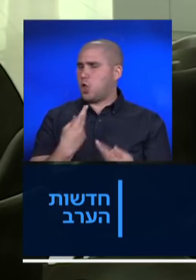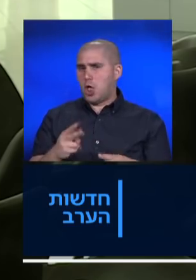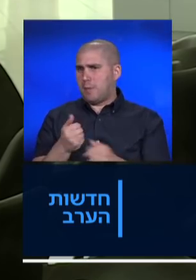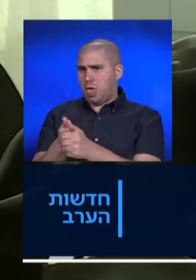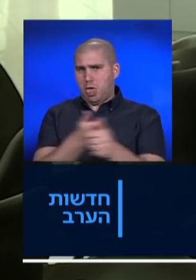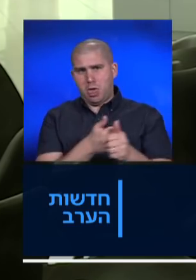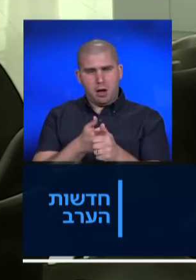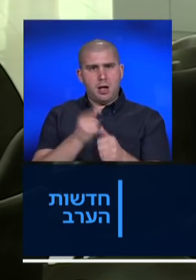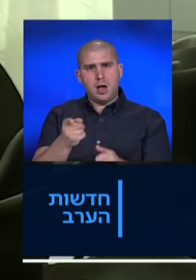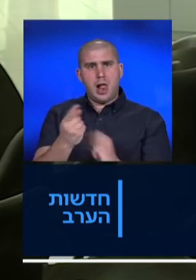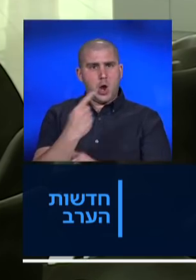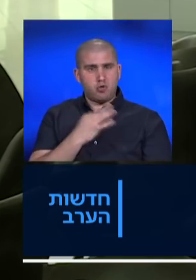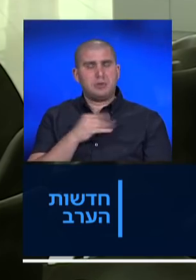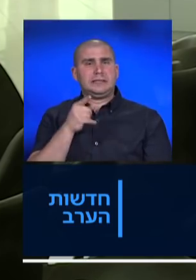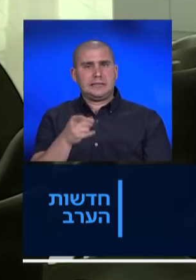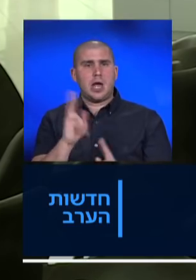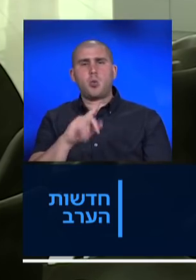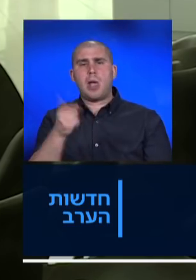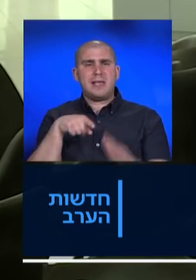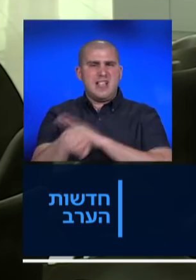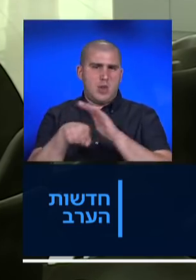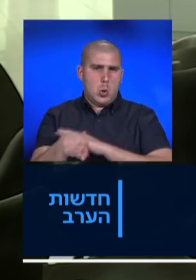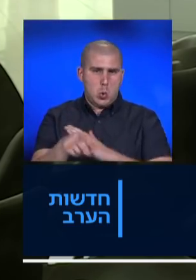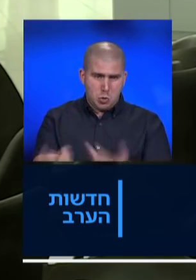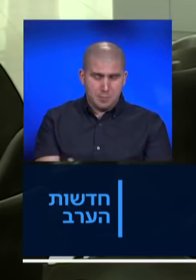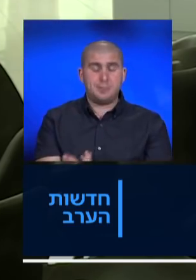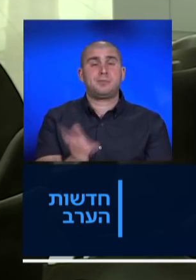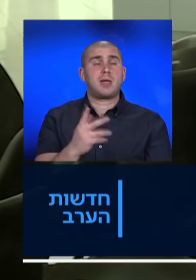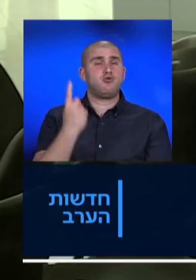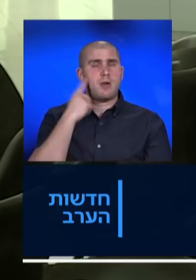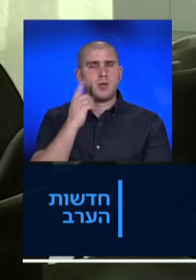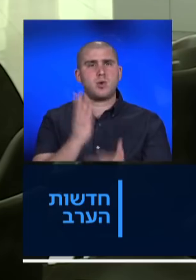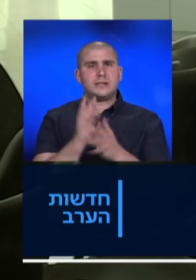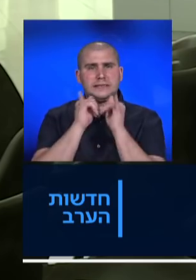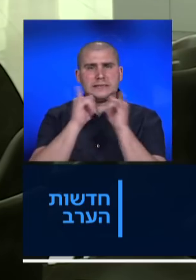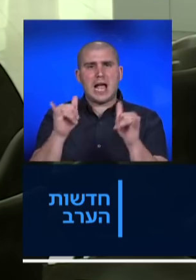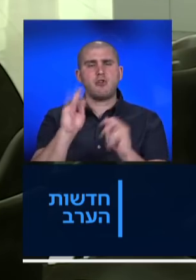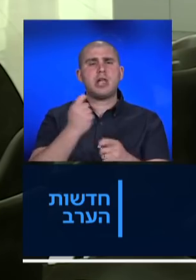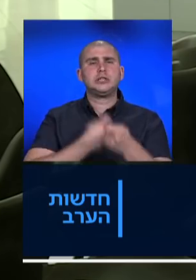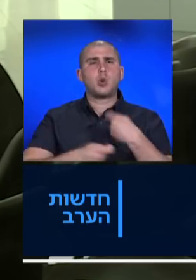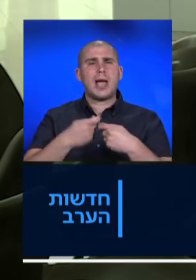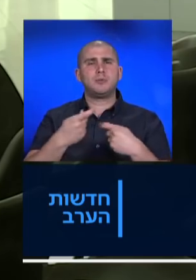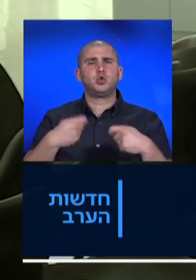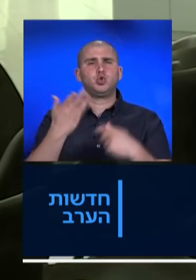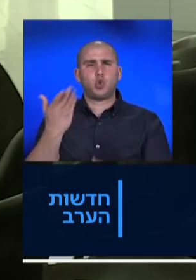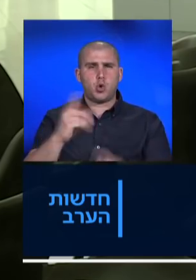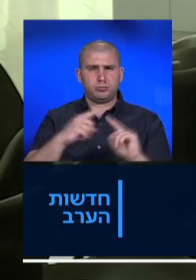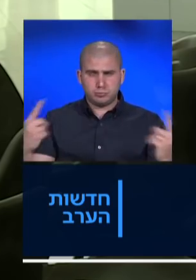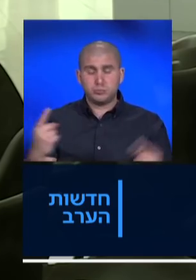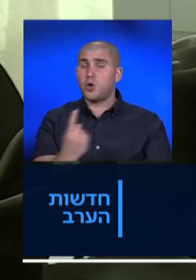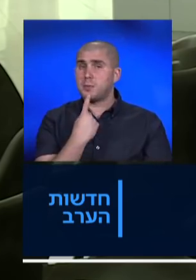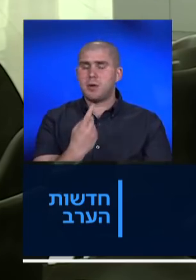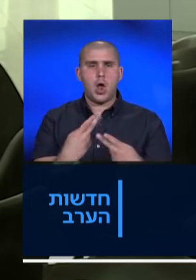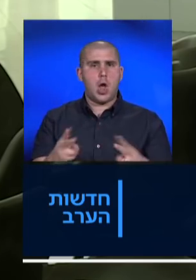שלנו, זה יבריח את הקונים. שמענו גם את הצעקה של הסוחרים בשוק, בשווקים השונים, שאומרים לא יכול להיות